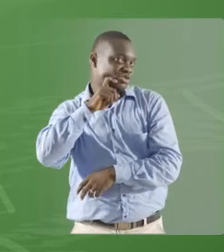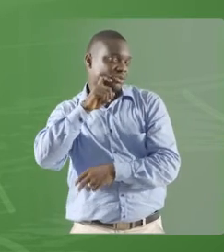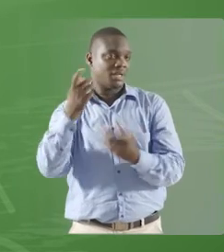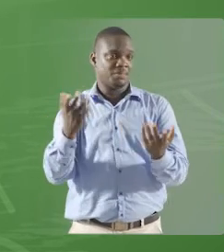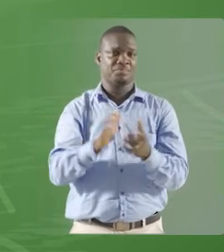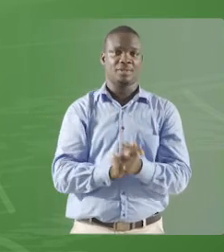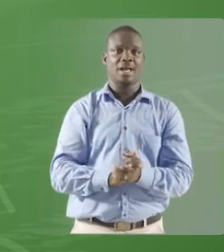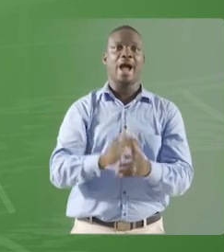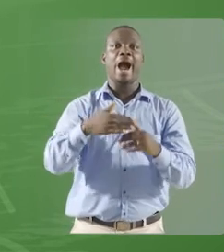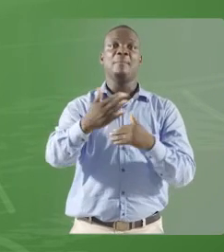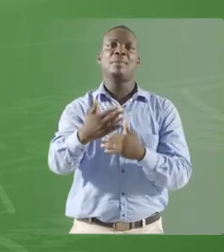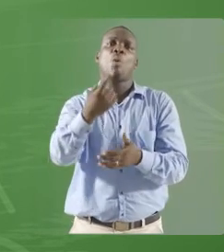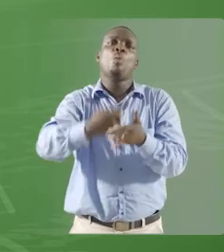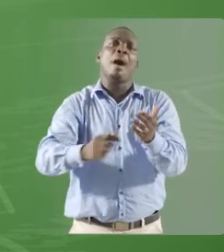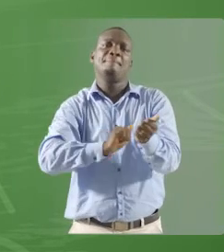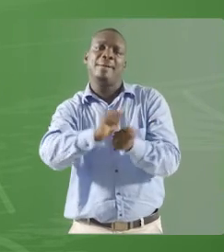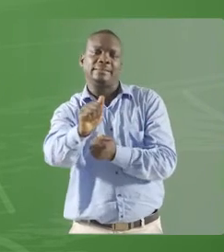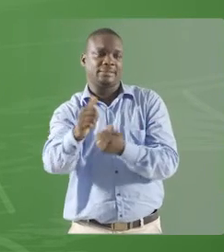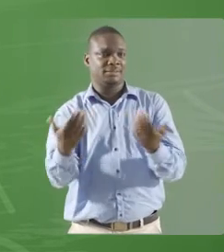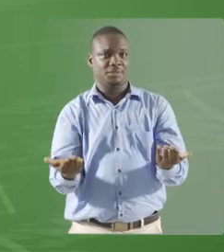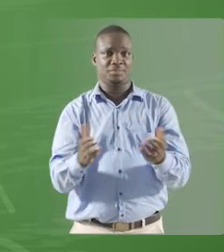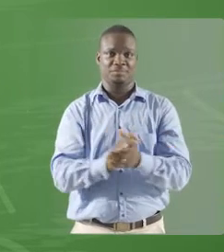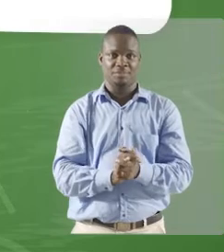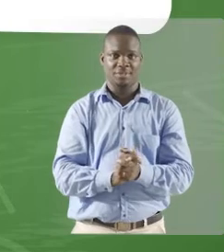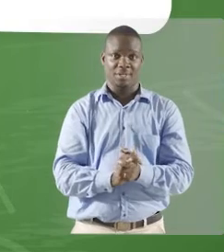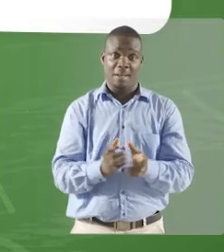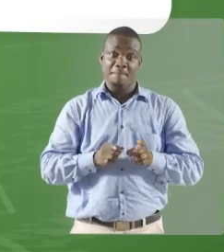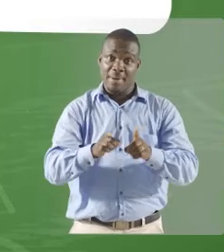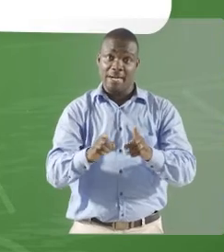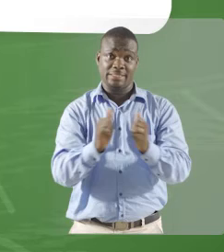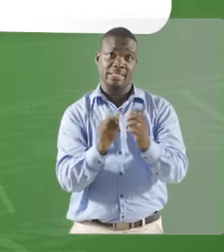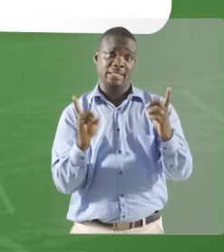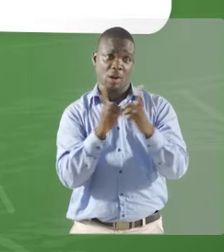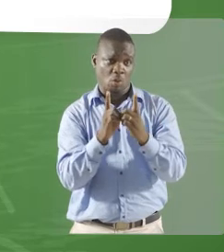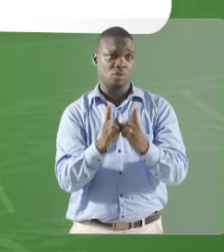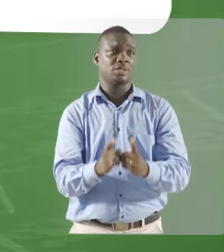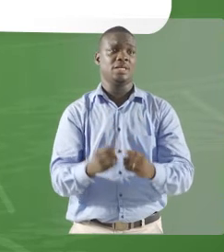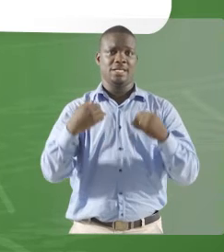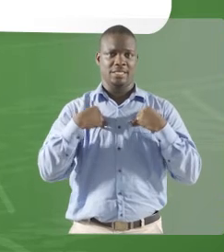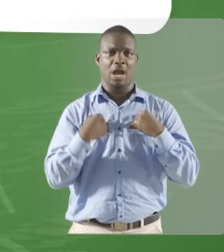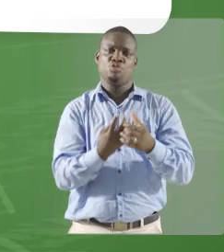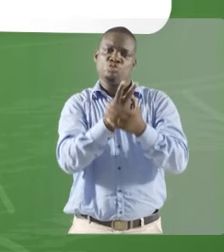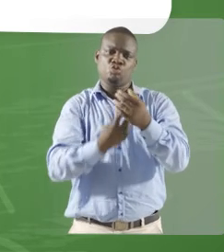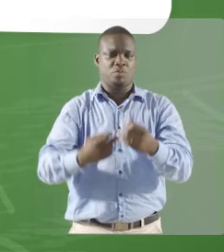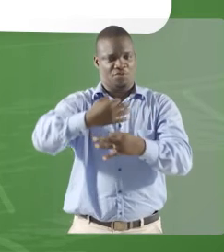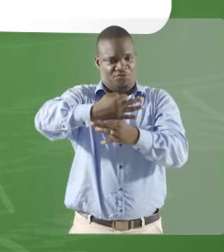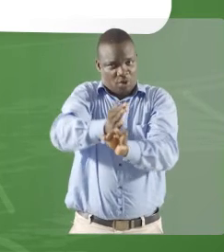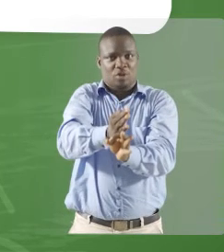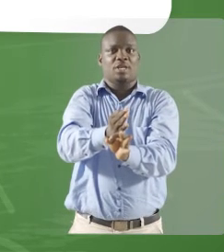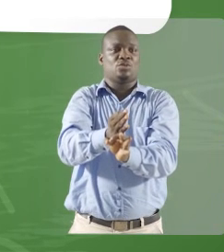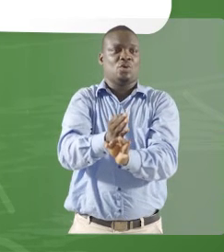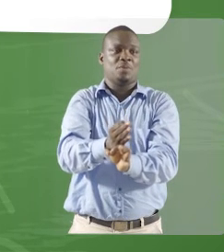Alors, que se produit-il au cours de cette rencontre? Il se produit une double fécondation